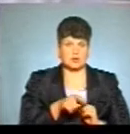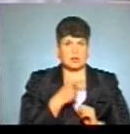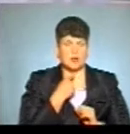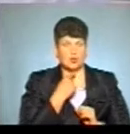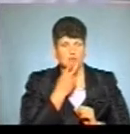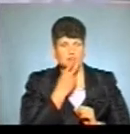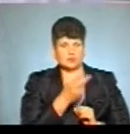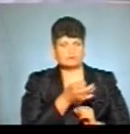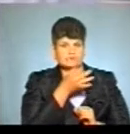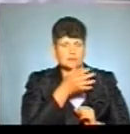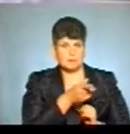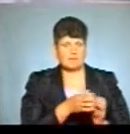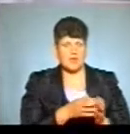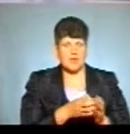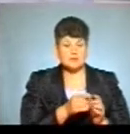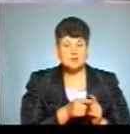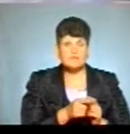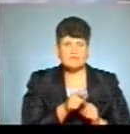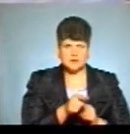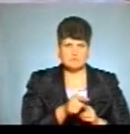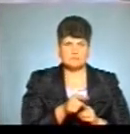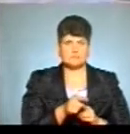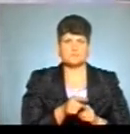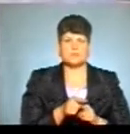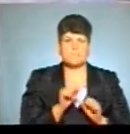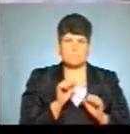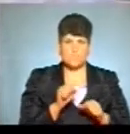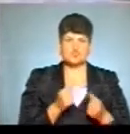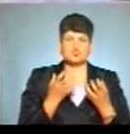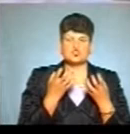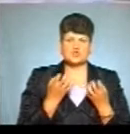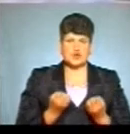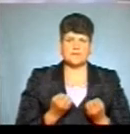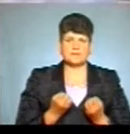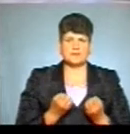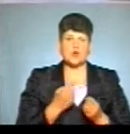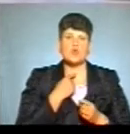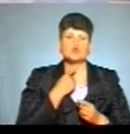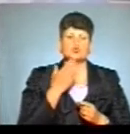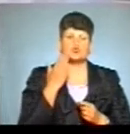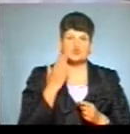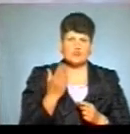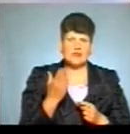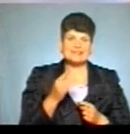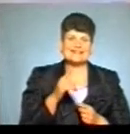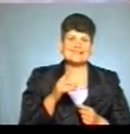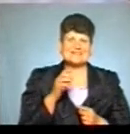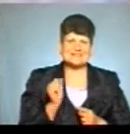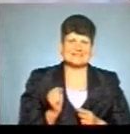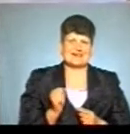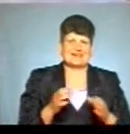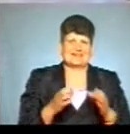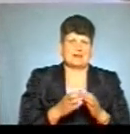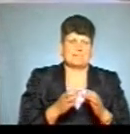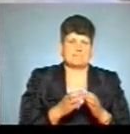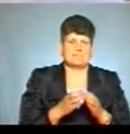якусь певну політичну партію, разом з тим він в певний спосіб може ще і голосувати за певного партійця